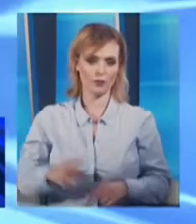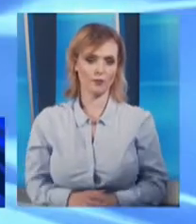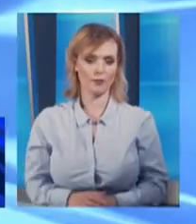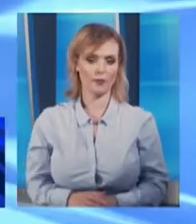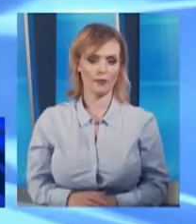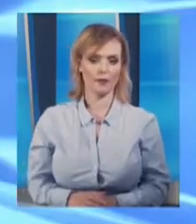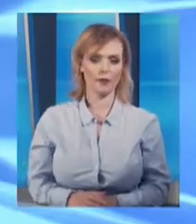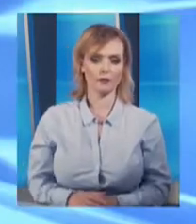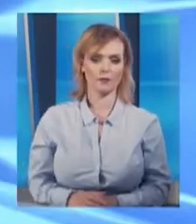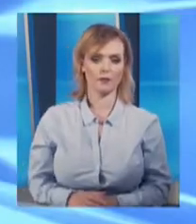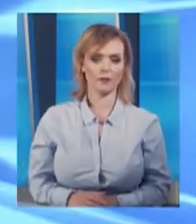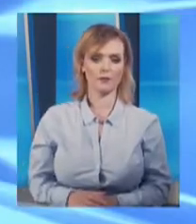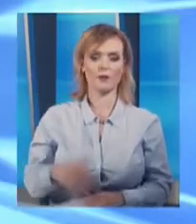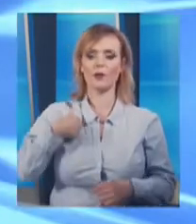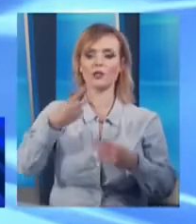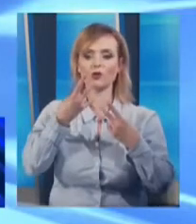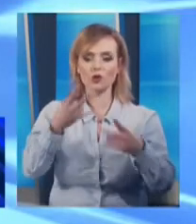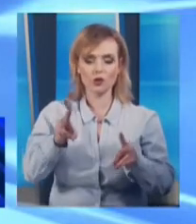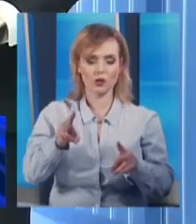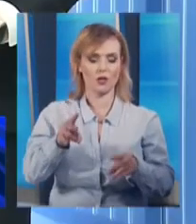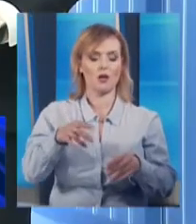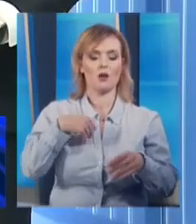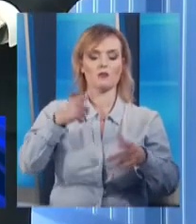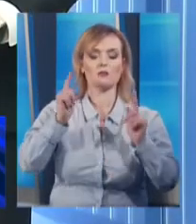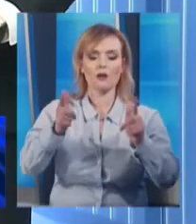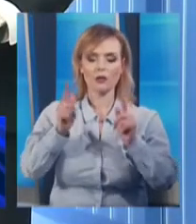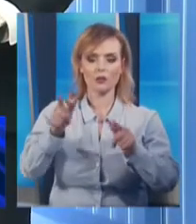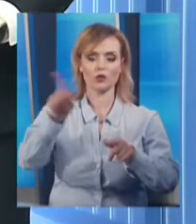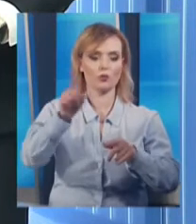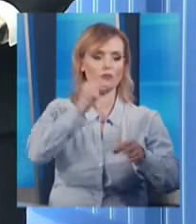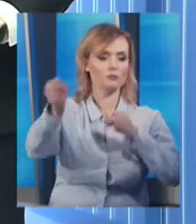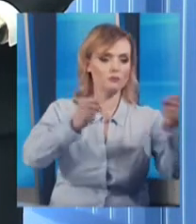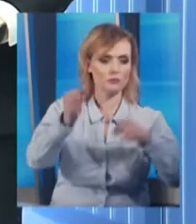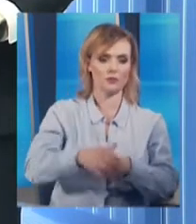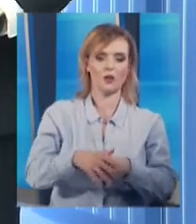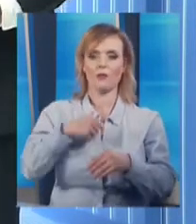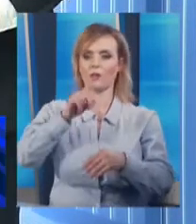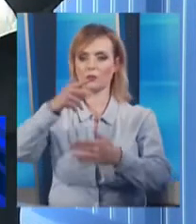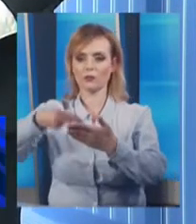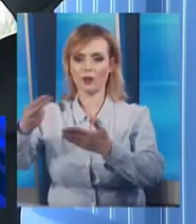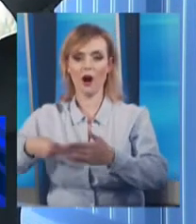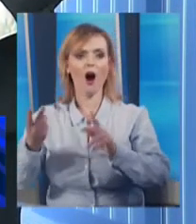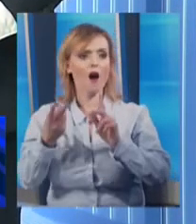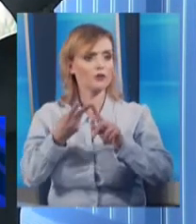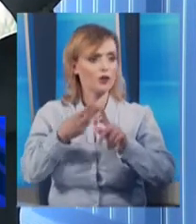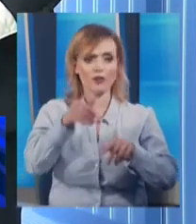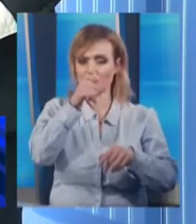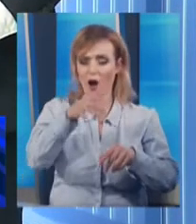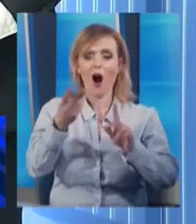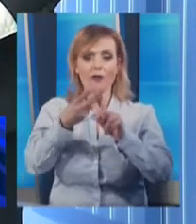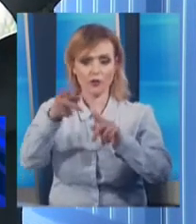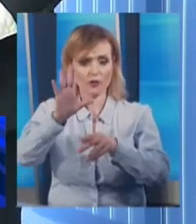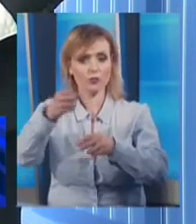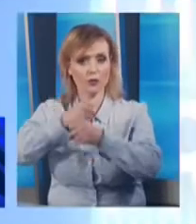cum faceți prin asta? Prin a nu-i accepta, a nu semna decretul. Odată, dar a doua oară vă obligă. A doua oară mergi în fața celor care